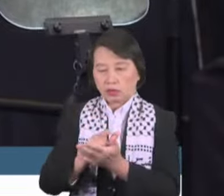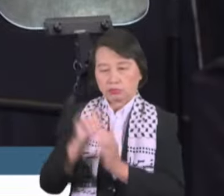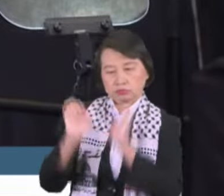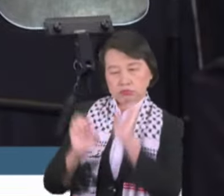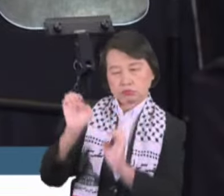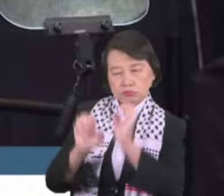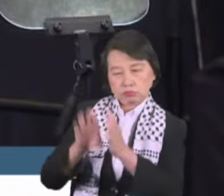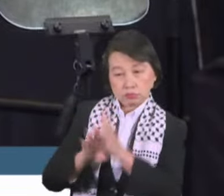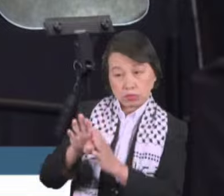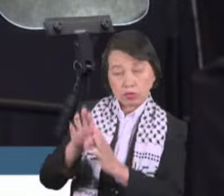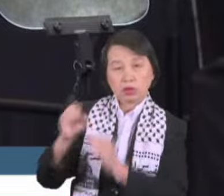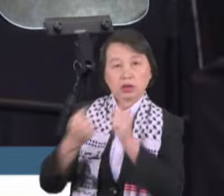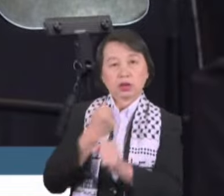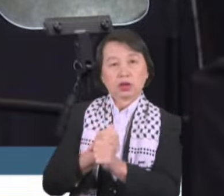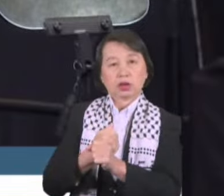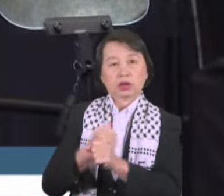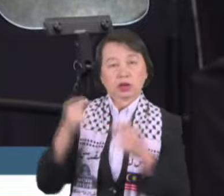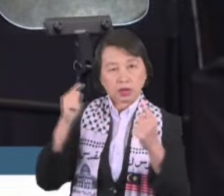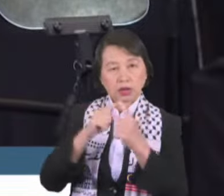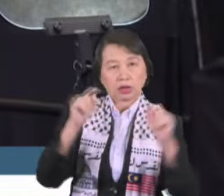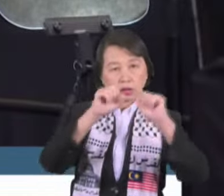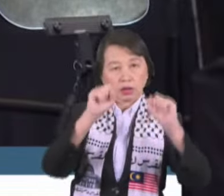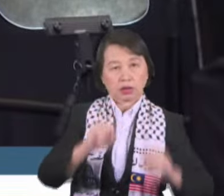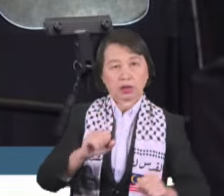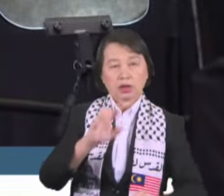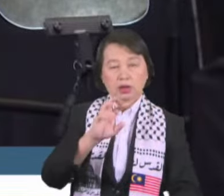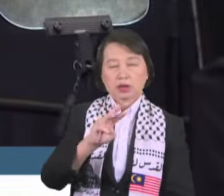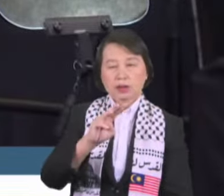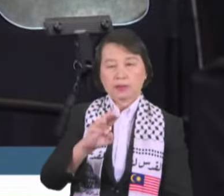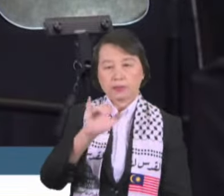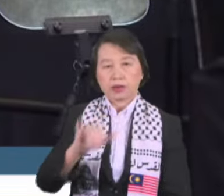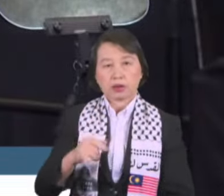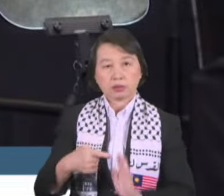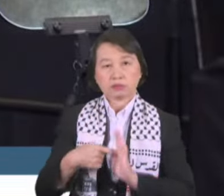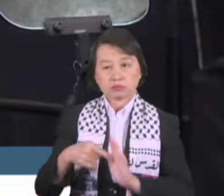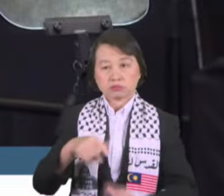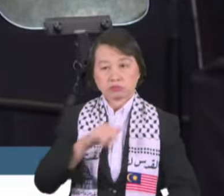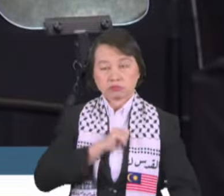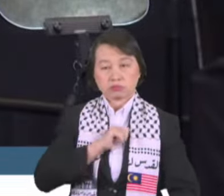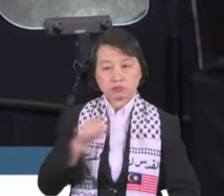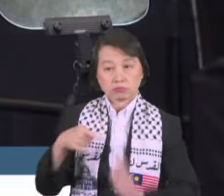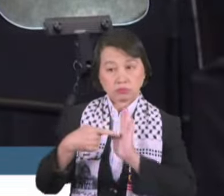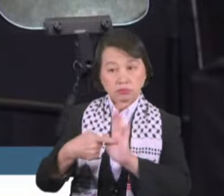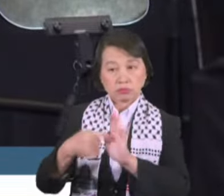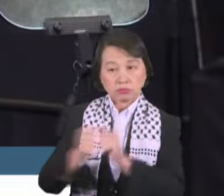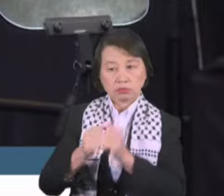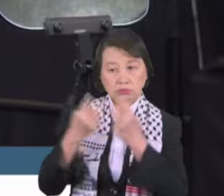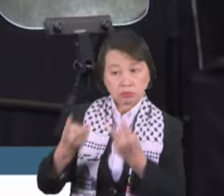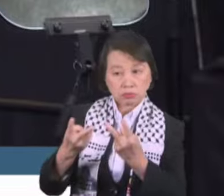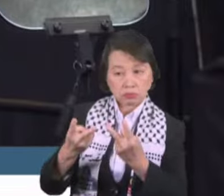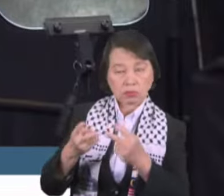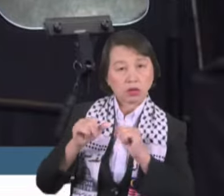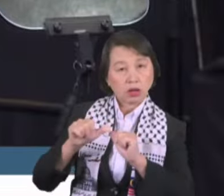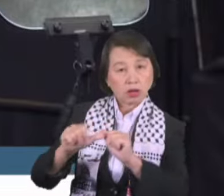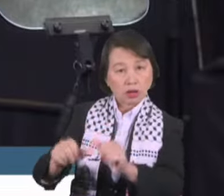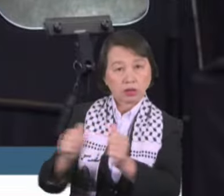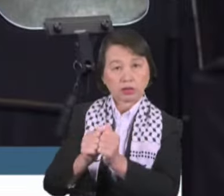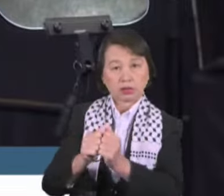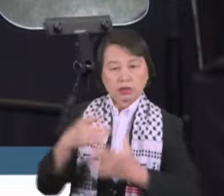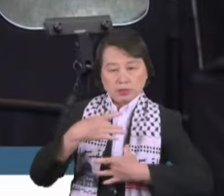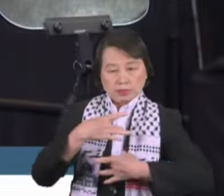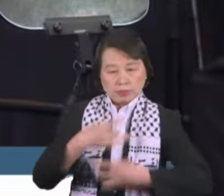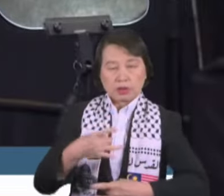nilaian prestasi tahunan kepada sistem My Performance yang berasaskan kepada aspek kompetensi dan